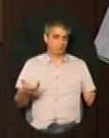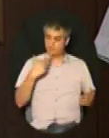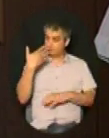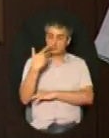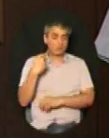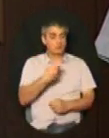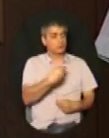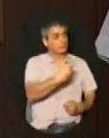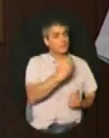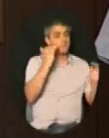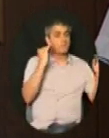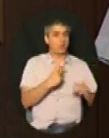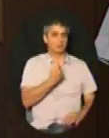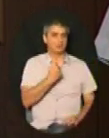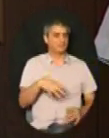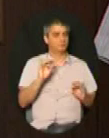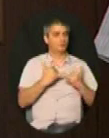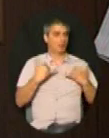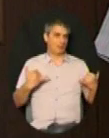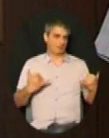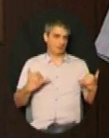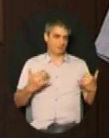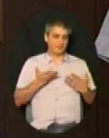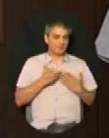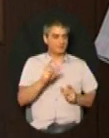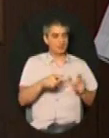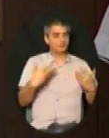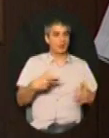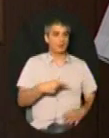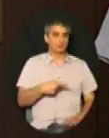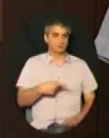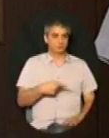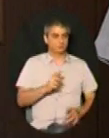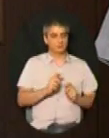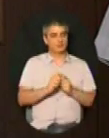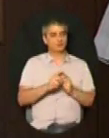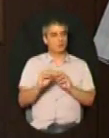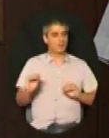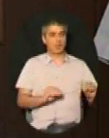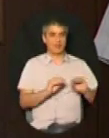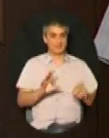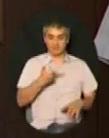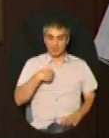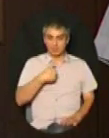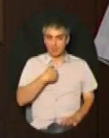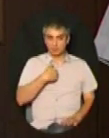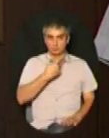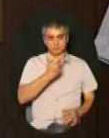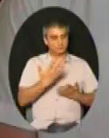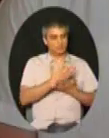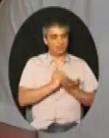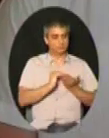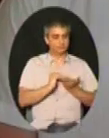נותנת פחות מדי כסף לרווחה ולעזרה לחלשים דרך תשלומי העברה. אם אנחנו נגדיל את השכר